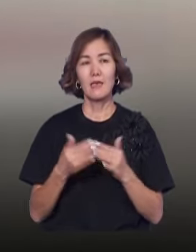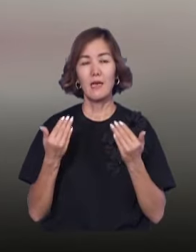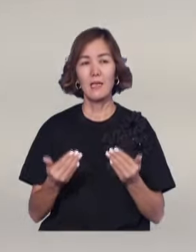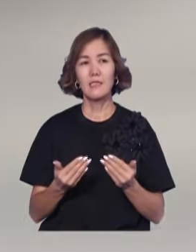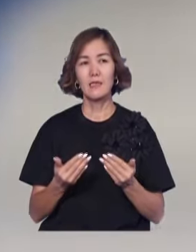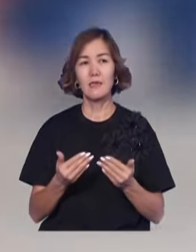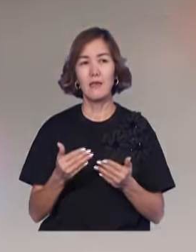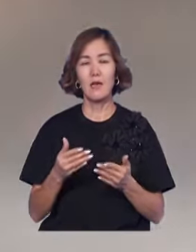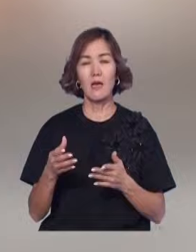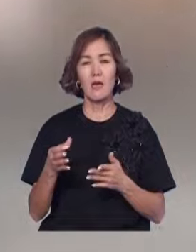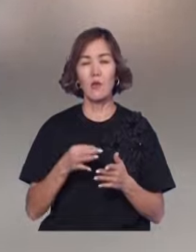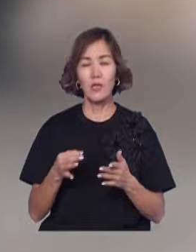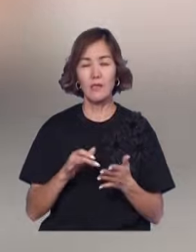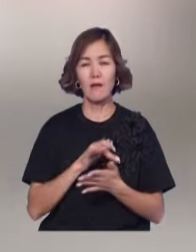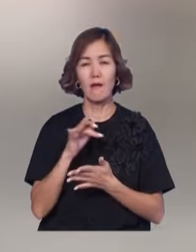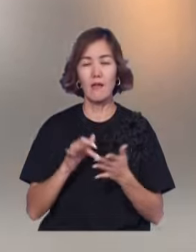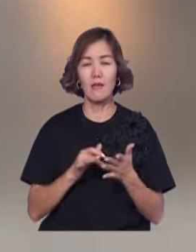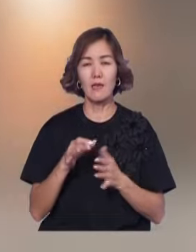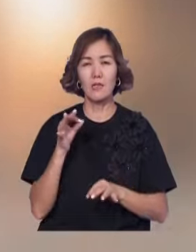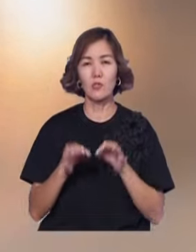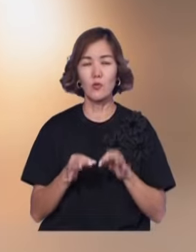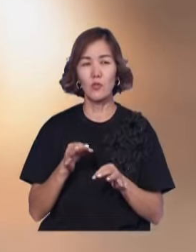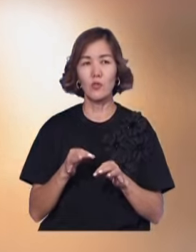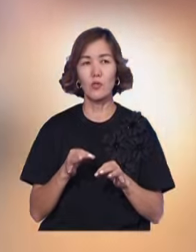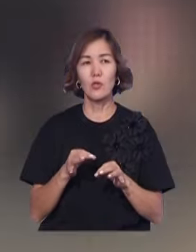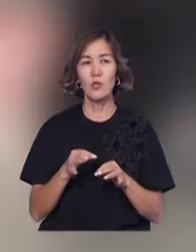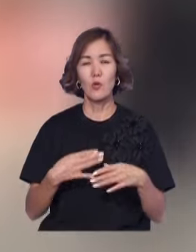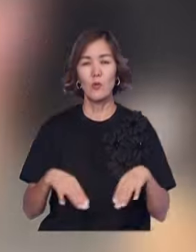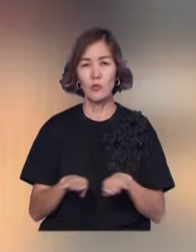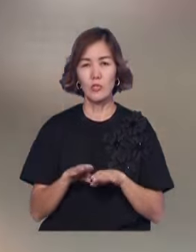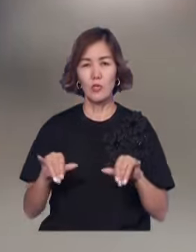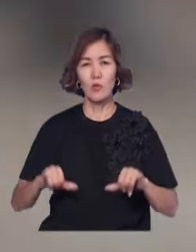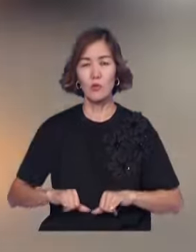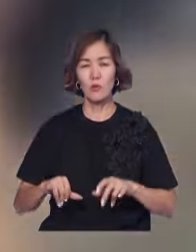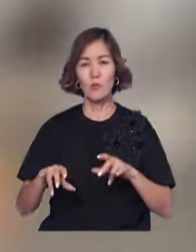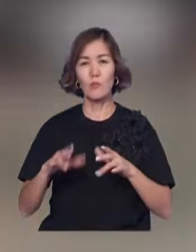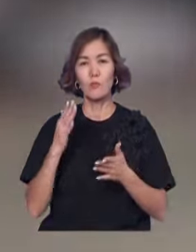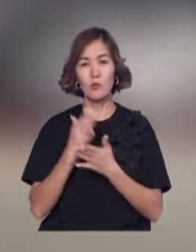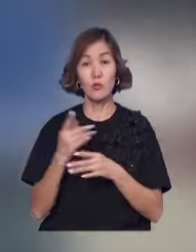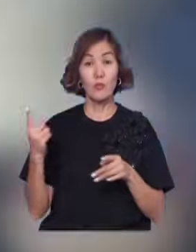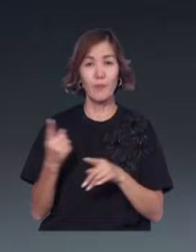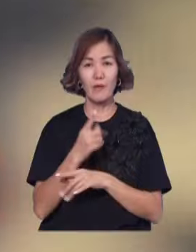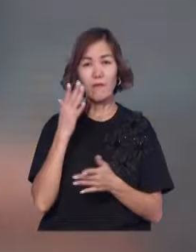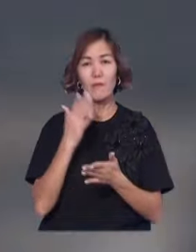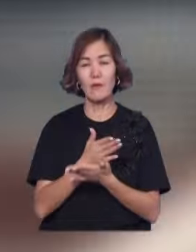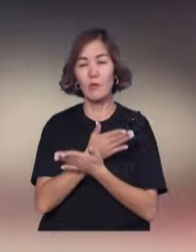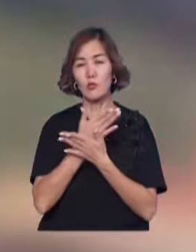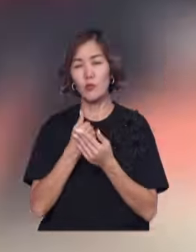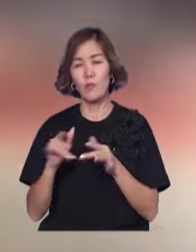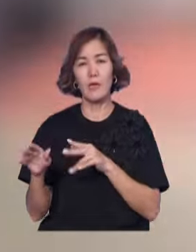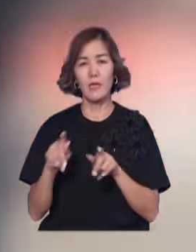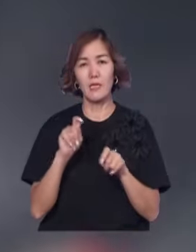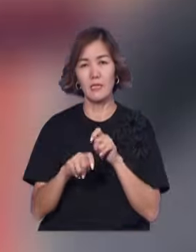Қалалық ауданаралық соты шешім шығарарда тұрғынның осы тектес әкімшілік құқық бұзушылықты бірінші рет жасағанын және